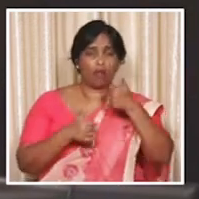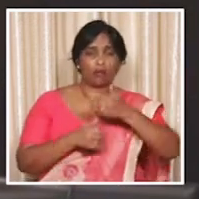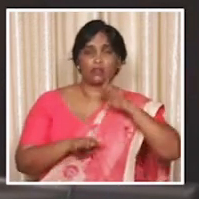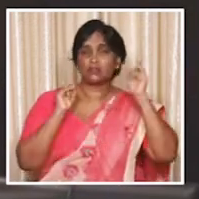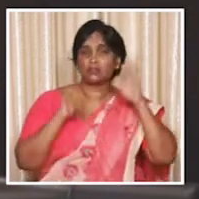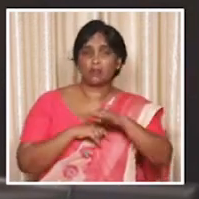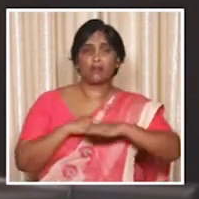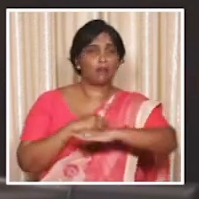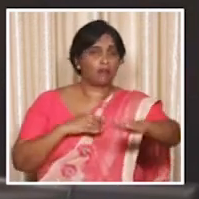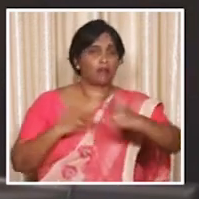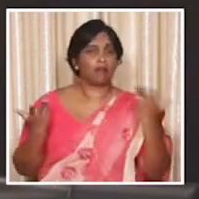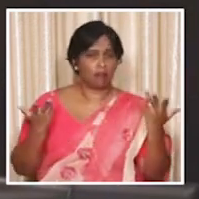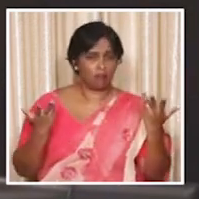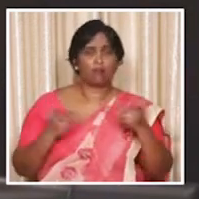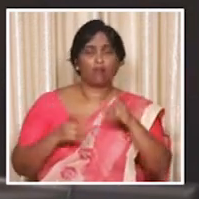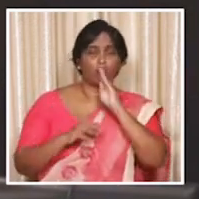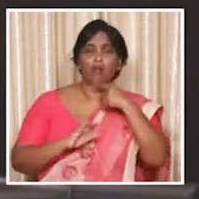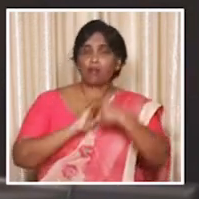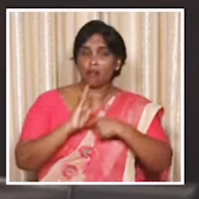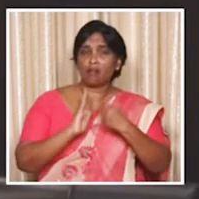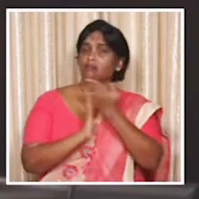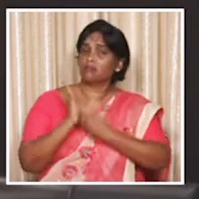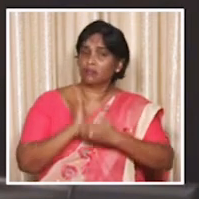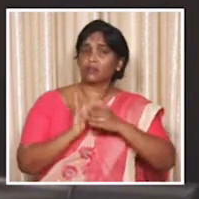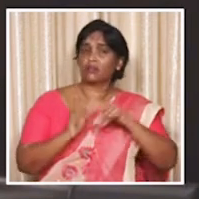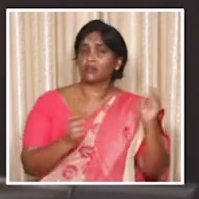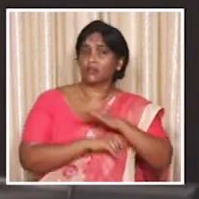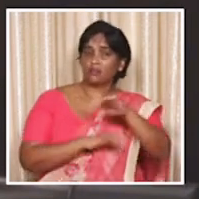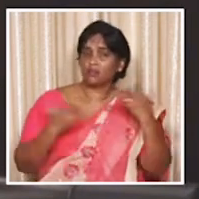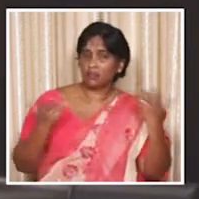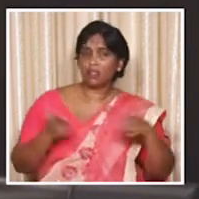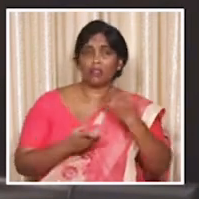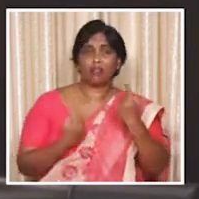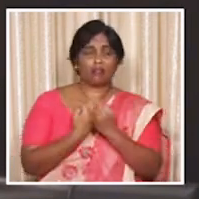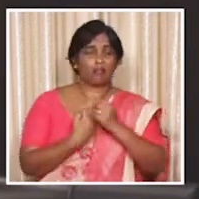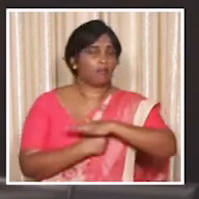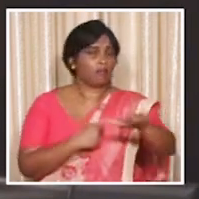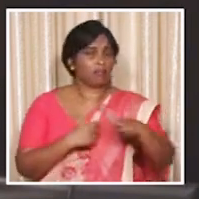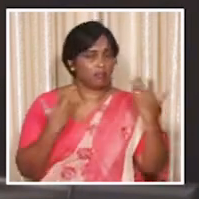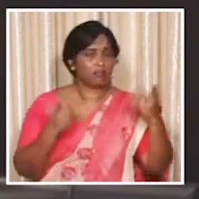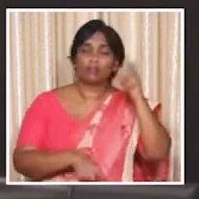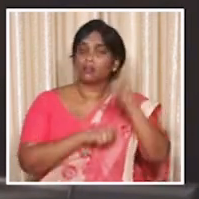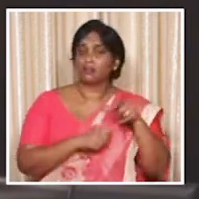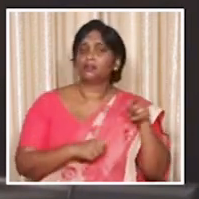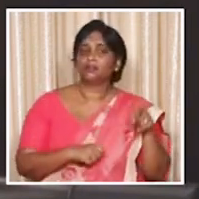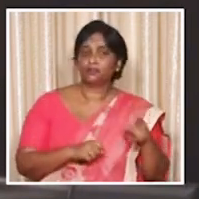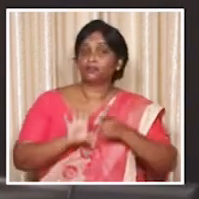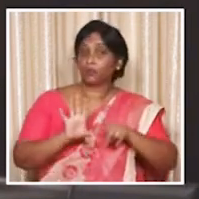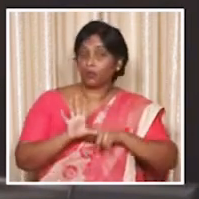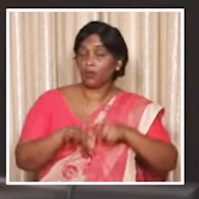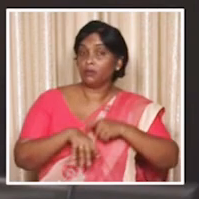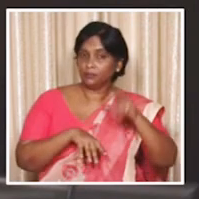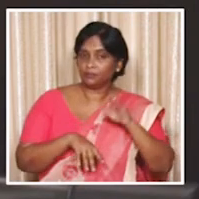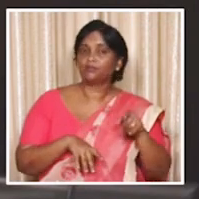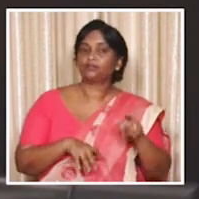නැහැ, පිච් එකක් නැහැ ලංකාවේ. හරියට ලංකාව වටේටම පිච් ටික නැහැ. ඒ වගේම ඒ තනතිරු නැහැ. ඒ වගේම මේ ක්‍රීඩකයින්ටත් පුහුණු වෙන්න වෙලා